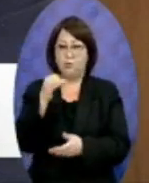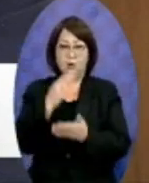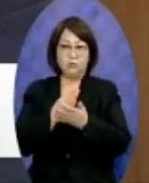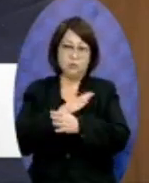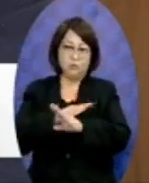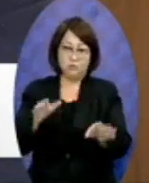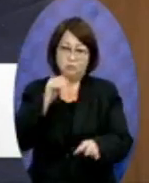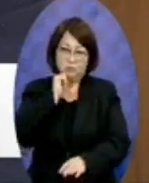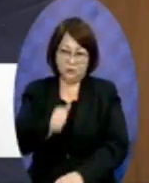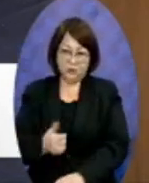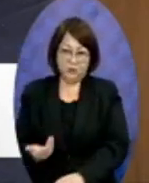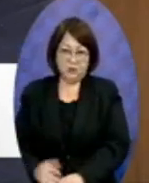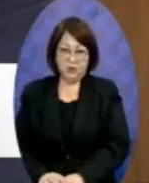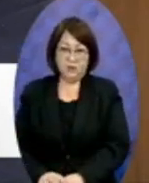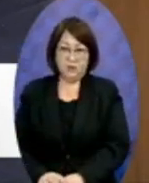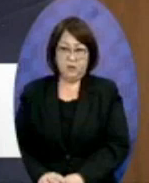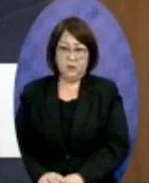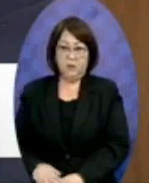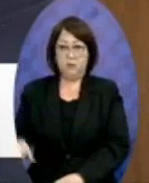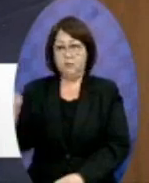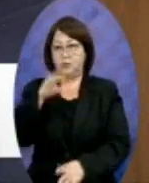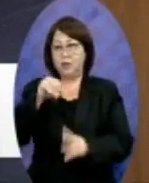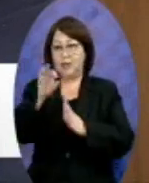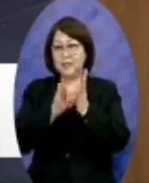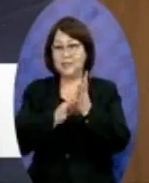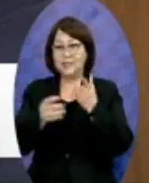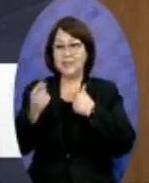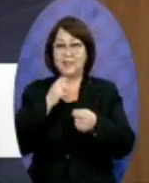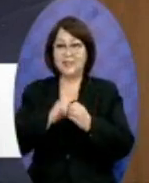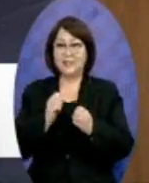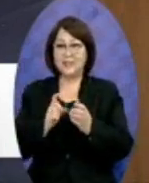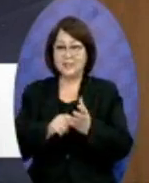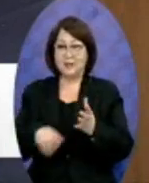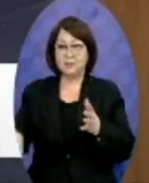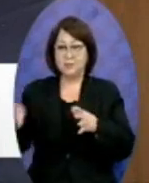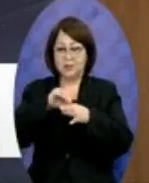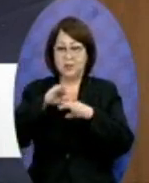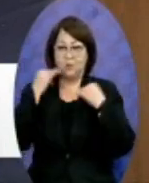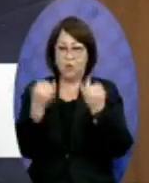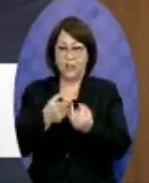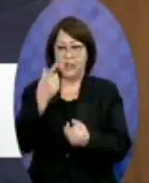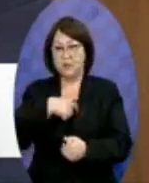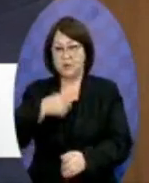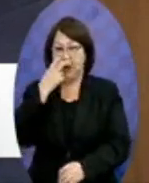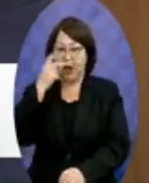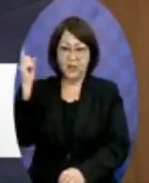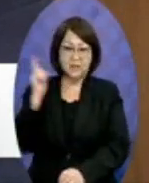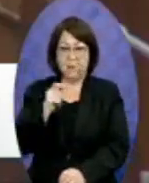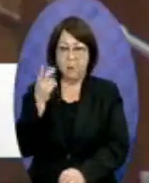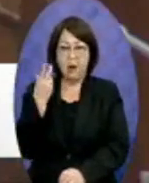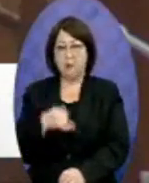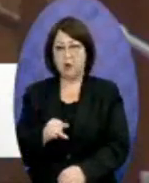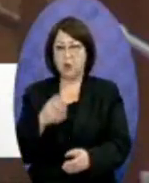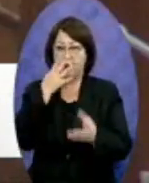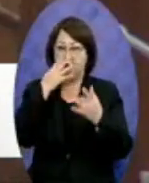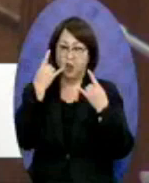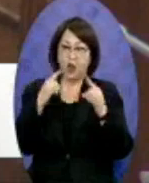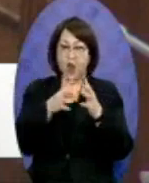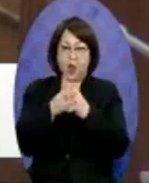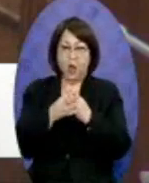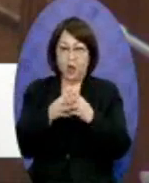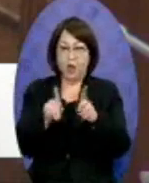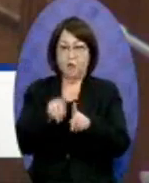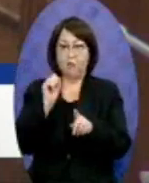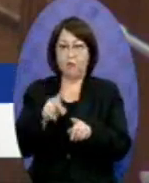чинь. Тэгвэл хідүүлэх хилэлцээ. Бид улсын хурлын гишүүд ийм тавтаргүй зан гаргах юм бол энэ нийгэм чи яах юм бэ? Та дүр бол